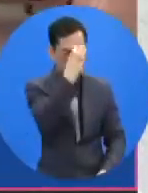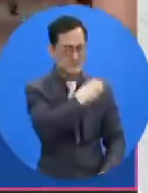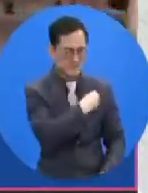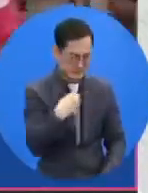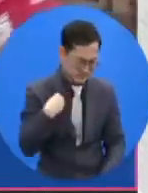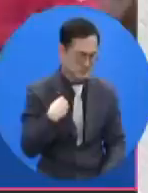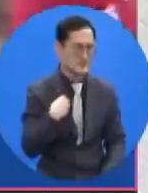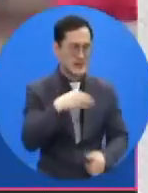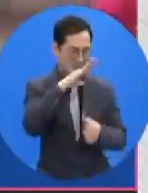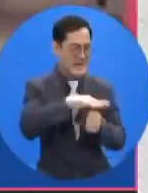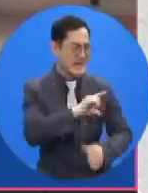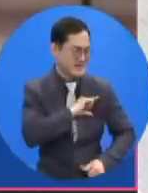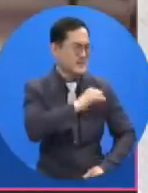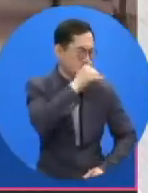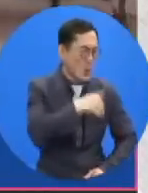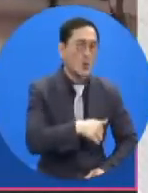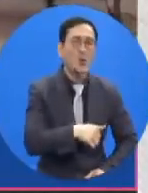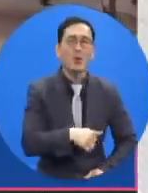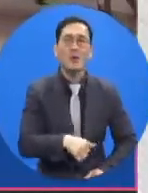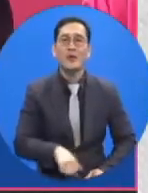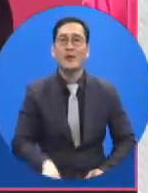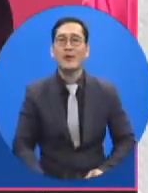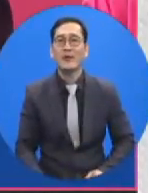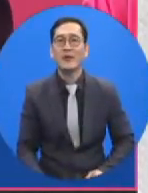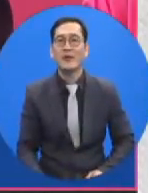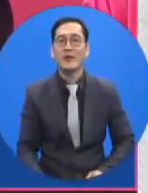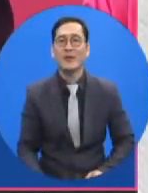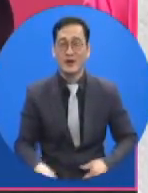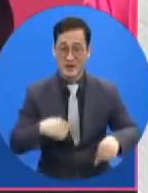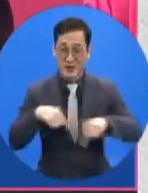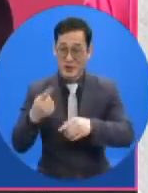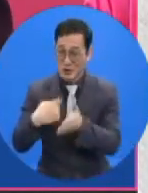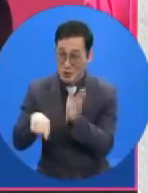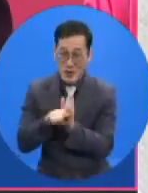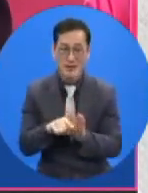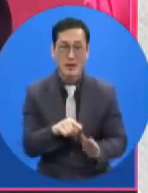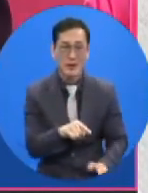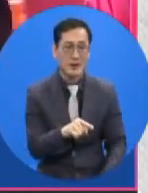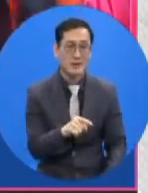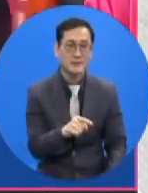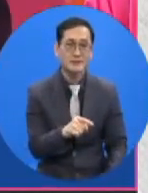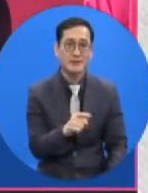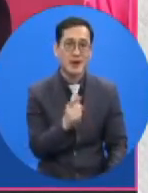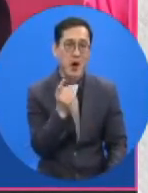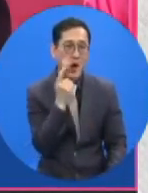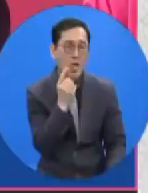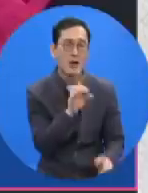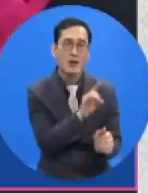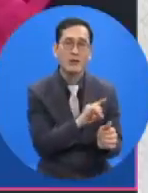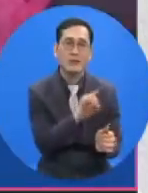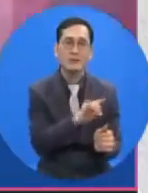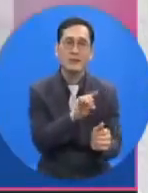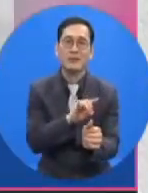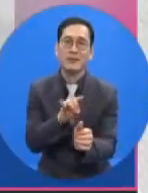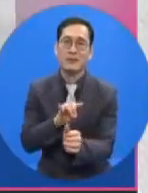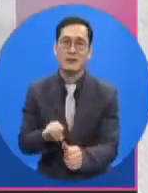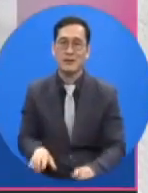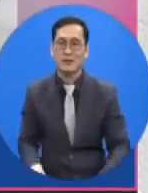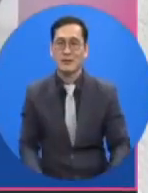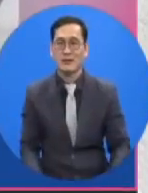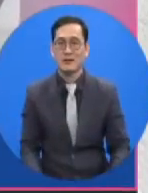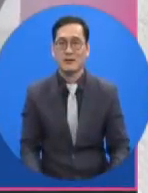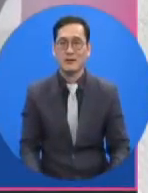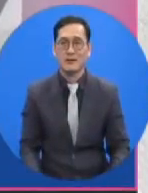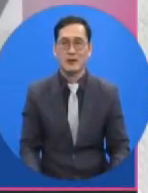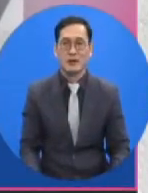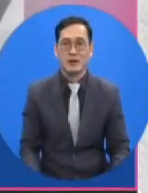영세명을 받았고 예. 온갖 정치를 향해서 정치인이 보여줄 수 있는 안 좋은 부정적인 모습을 지금 다 보이고